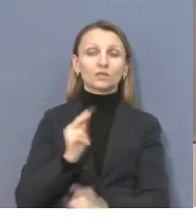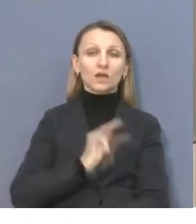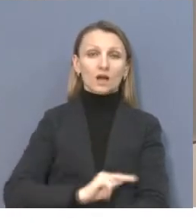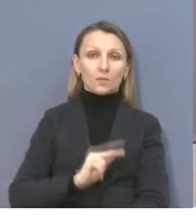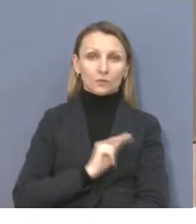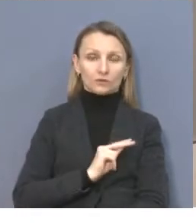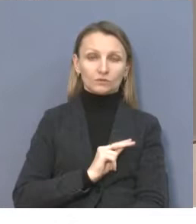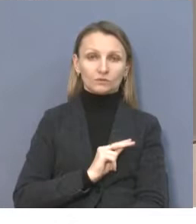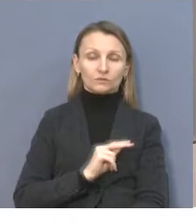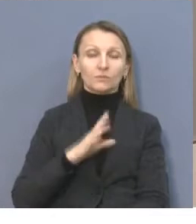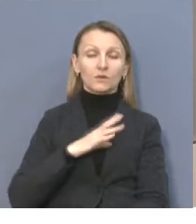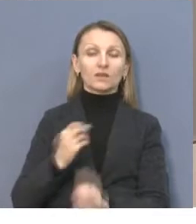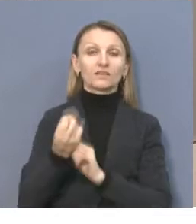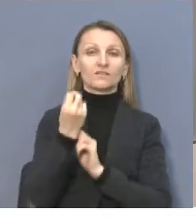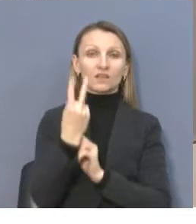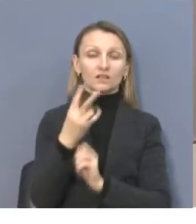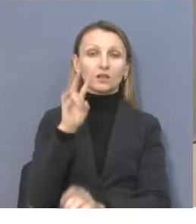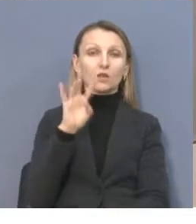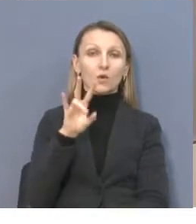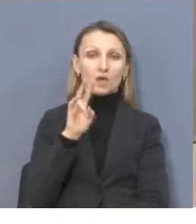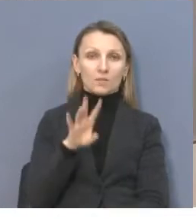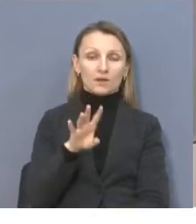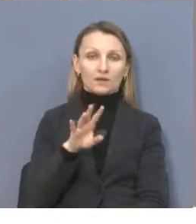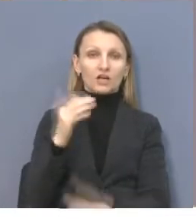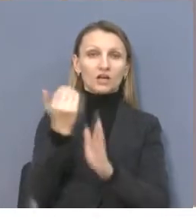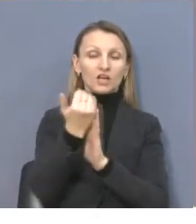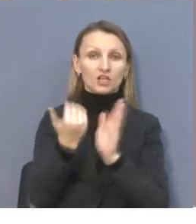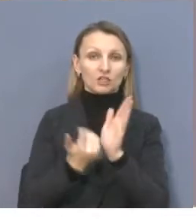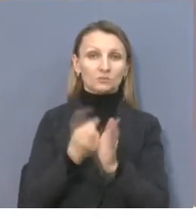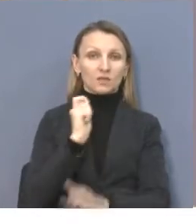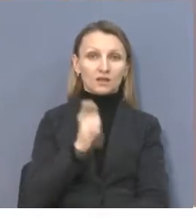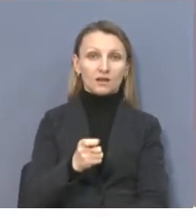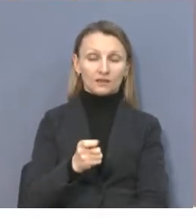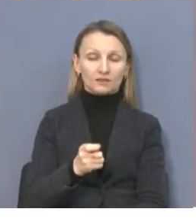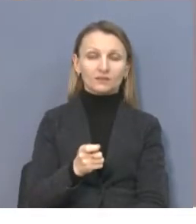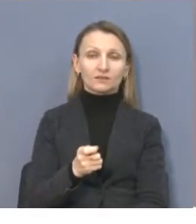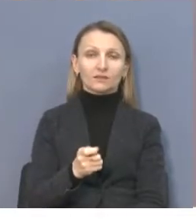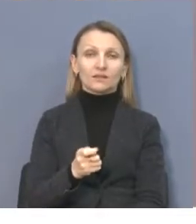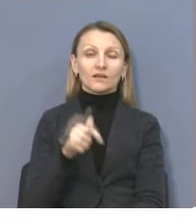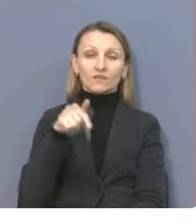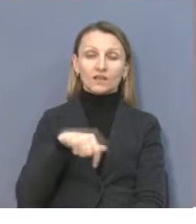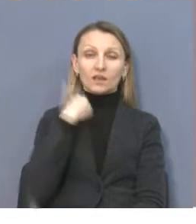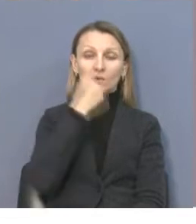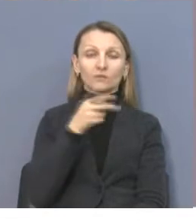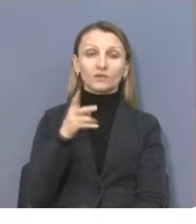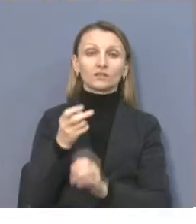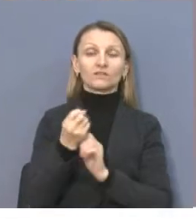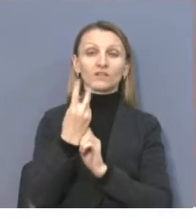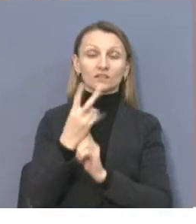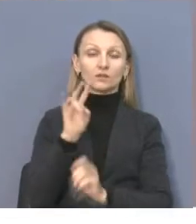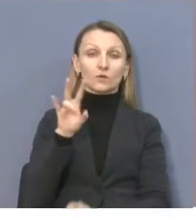установленным 12 ноября режиме так с 12 ноября текущего года периодично